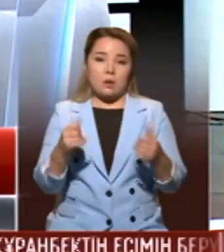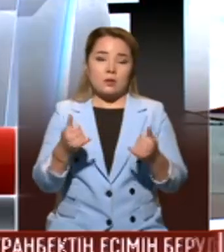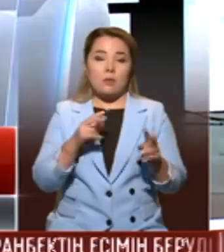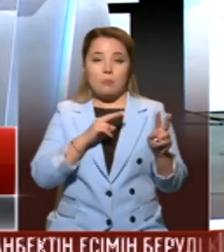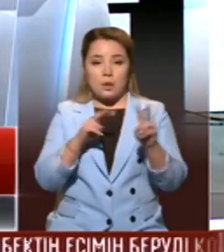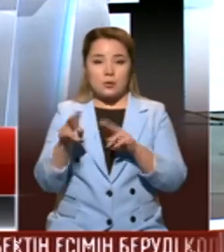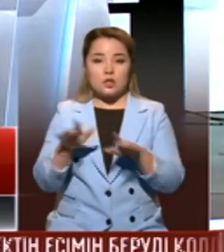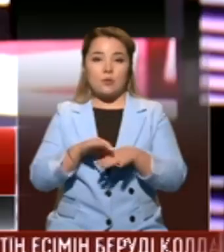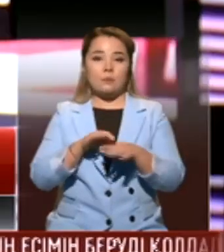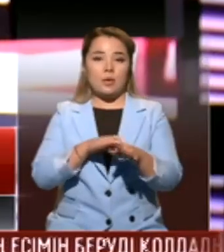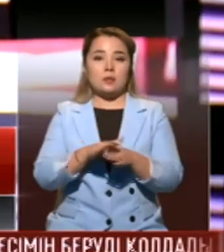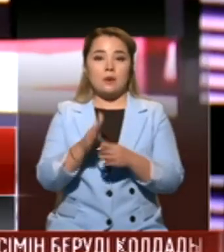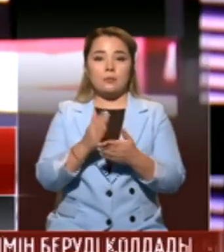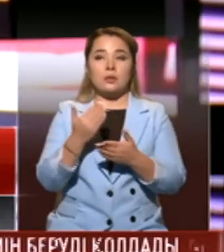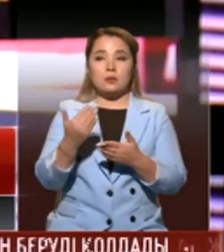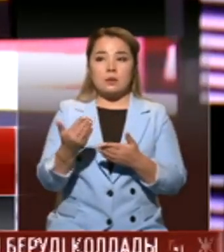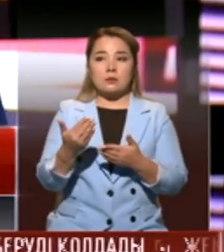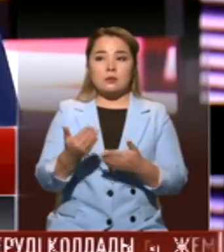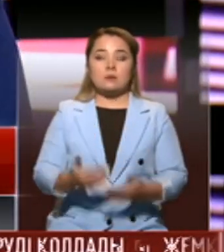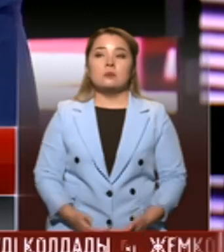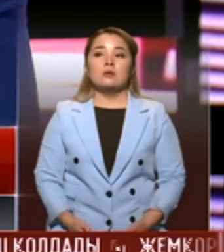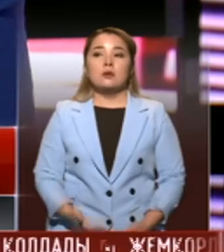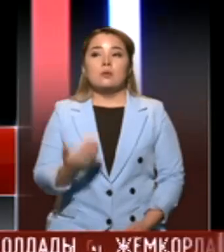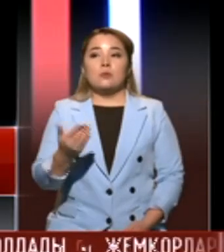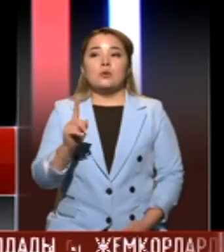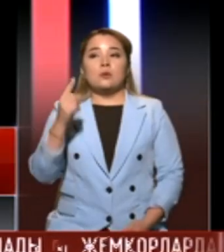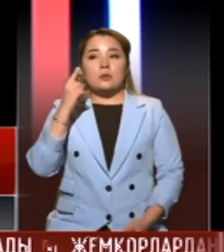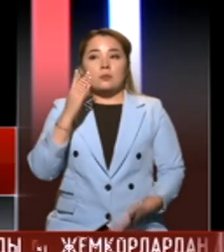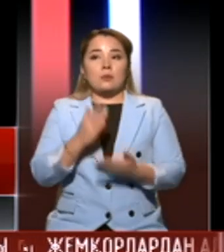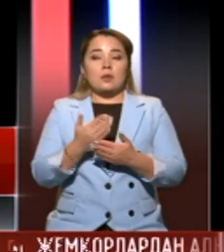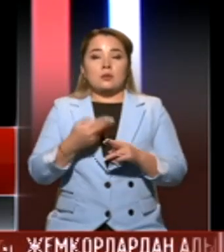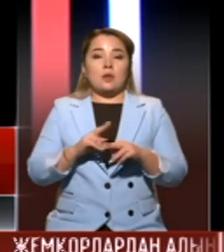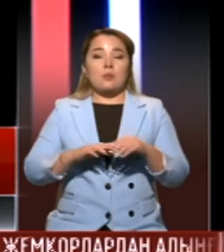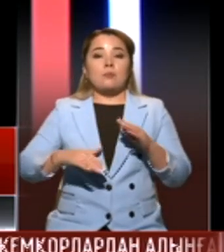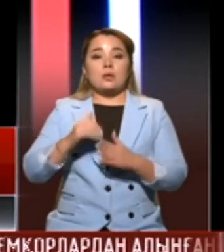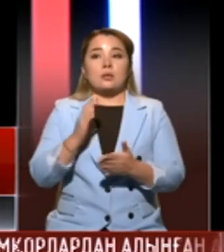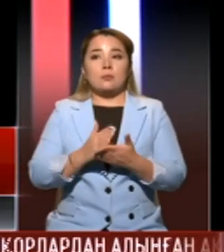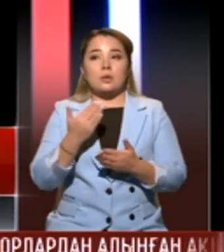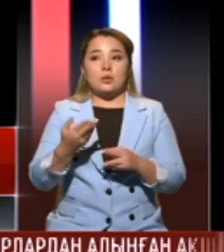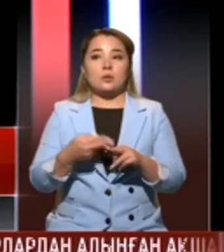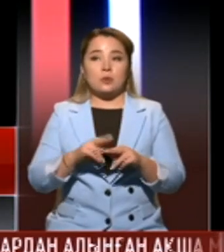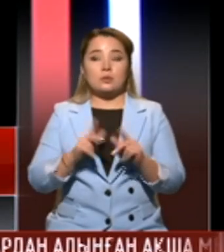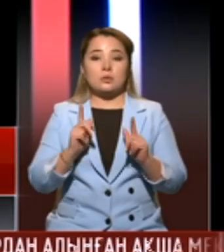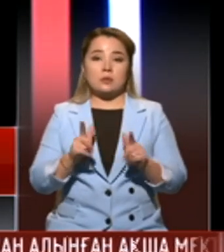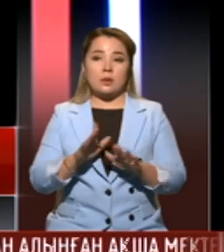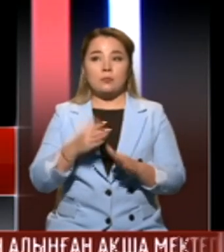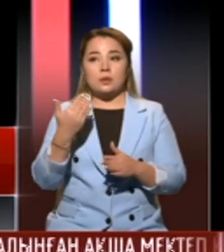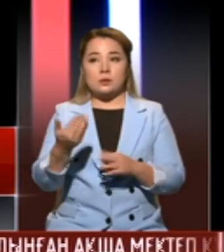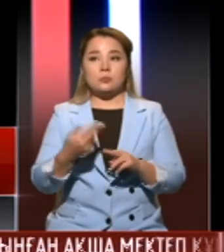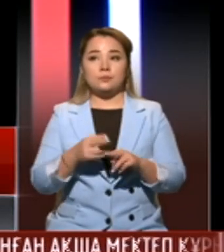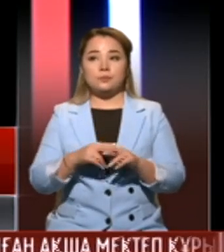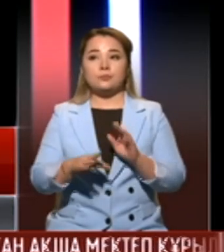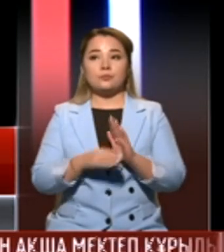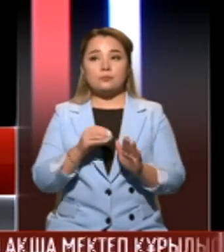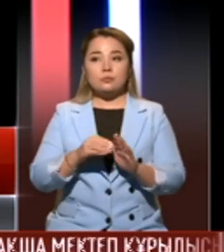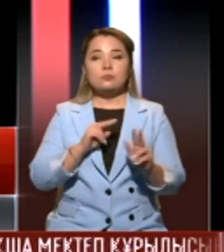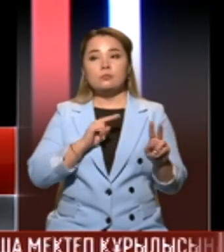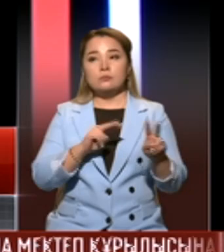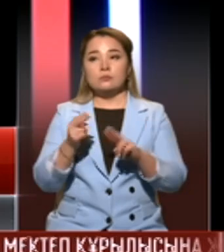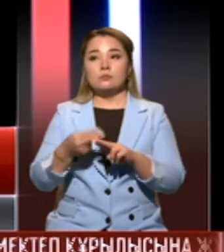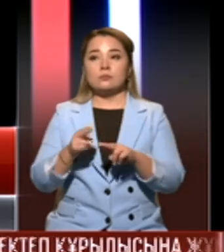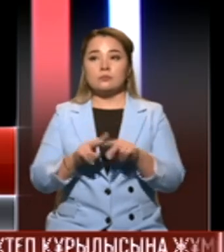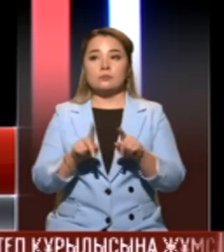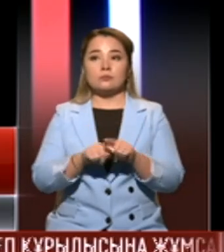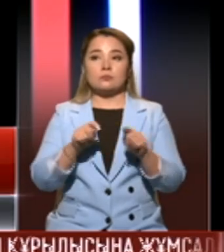байқау процесі тек видео мен не ойлайсыз, бүкіл әлемде бұндай практика бар дегенге сіз келісесіз бе? Мысалға сайлауды бақылауды былай